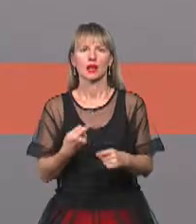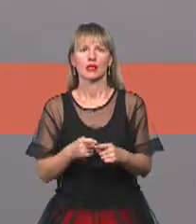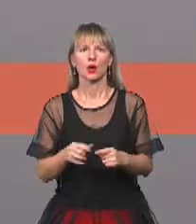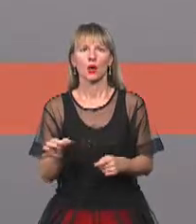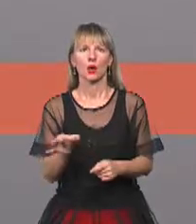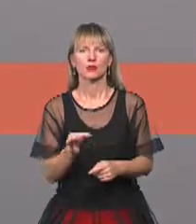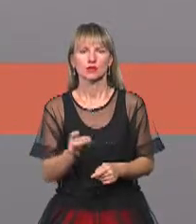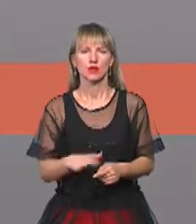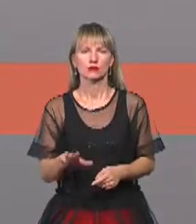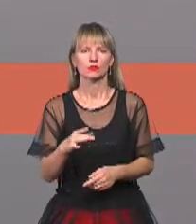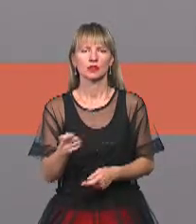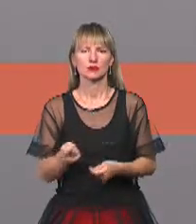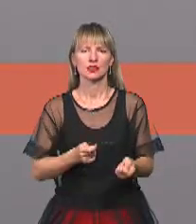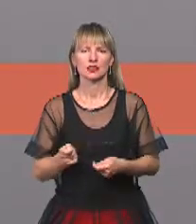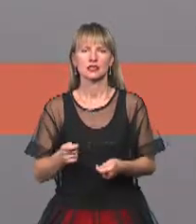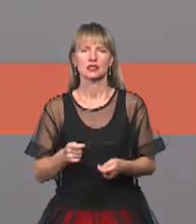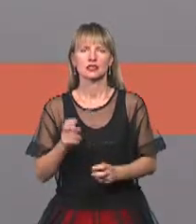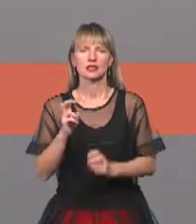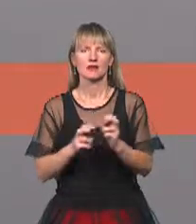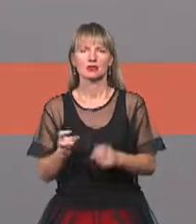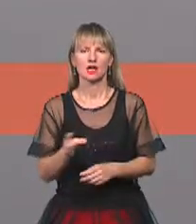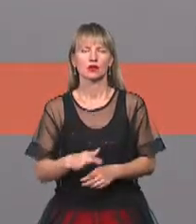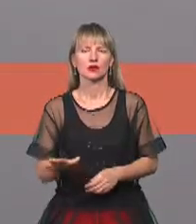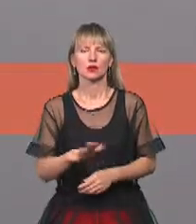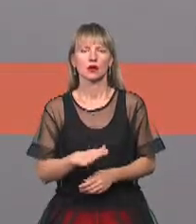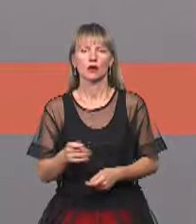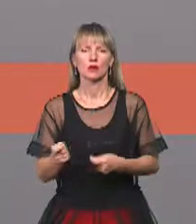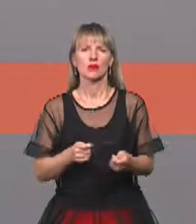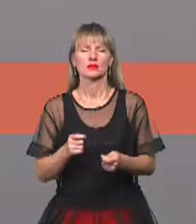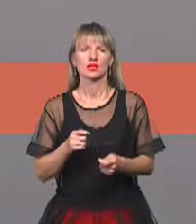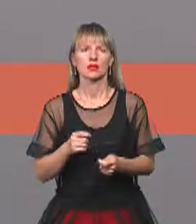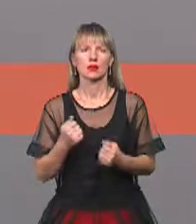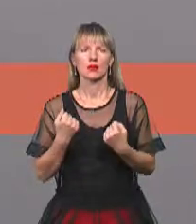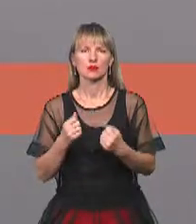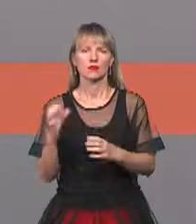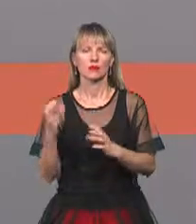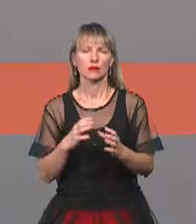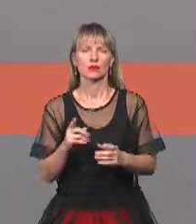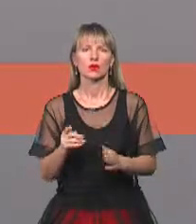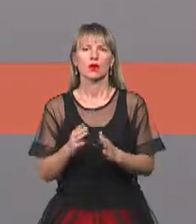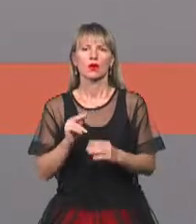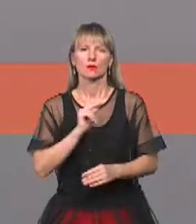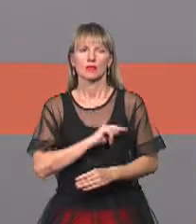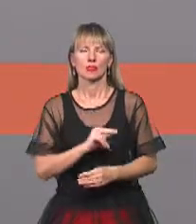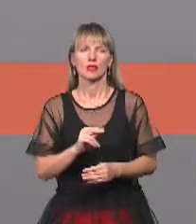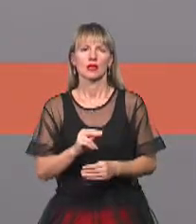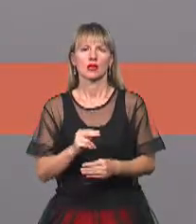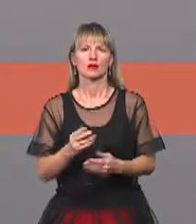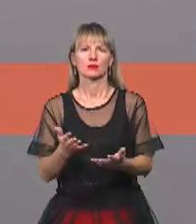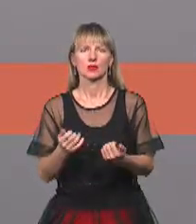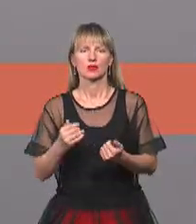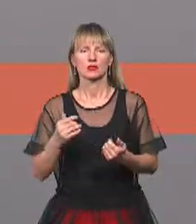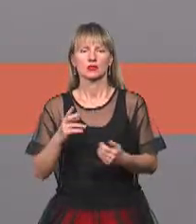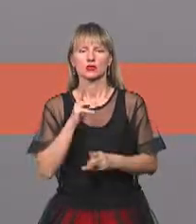районна адміністрація, Заводська районна адміністрація, це управління транспорту і зв'язку Запорізької міської ради щодо відпрацювання тих звернень, скарг на роботу. Ну,